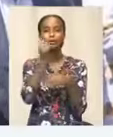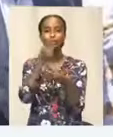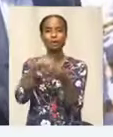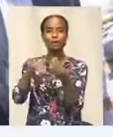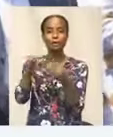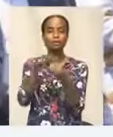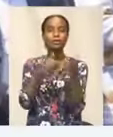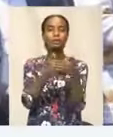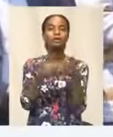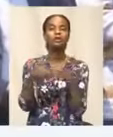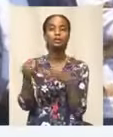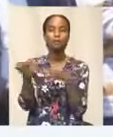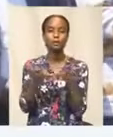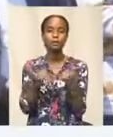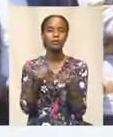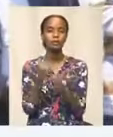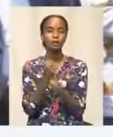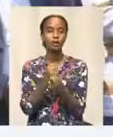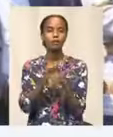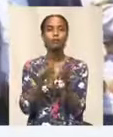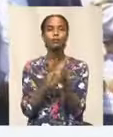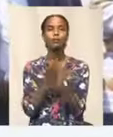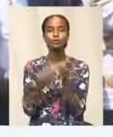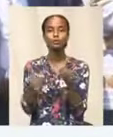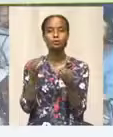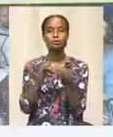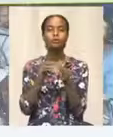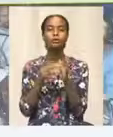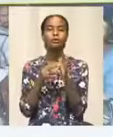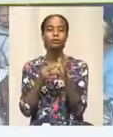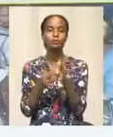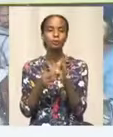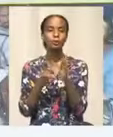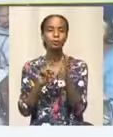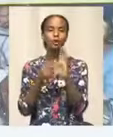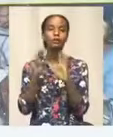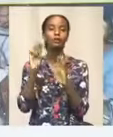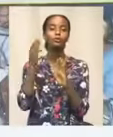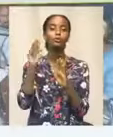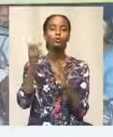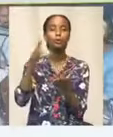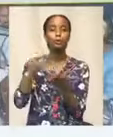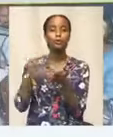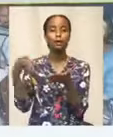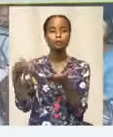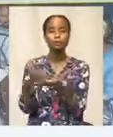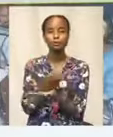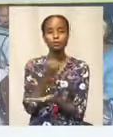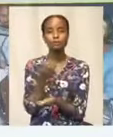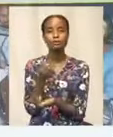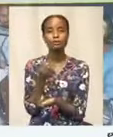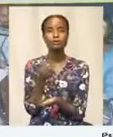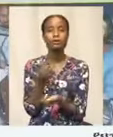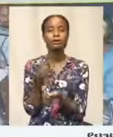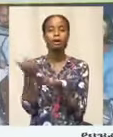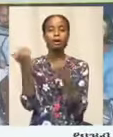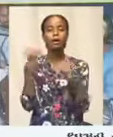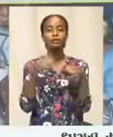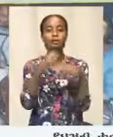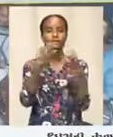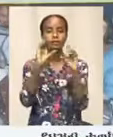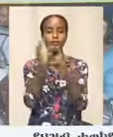አካባቢዎችን ተደራሽ ለማድረግ እየተሰራ ስለመሆኑም አክለዋል። አብነት አሁን የወላይታ ሶዶ ከተማን ብንወስድ የአየር ሞገዱ